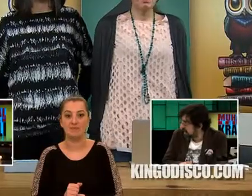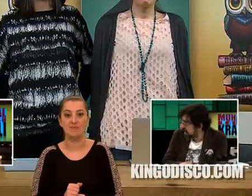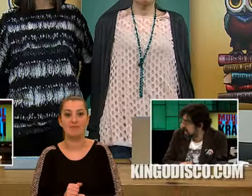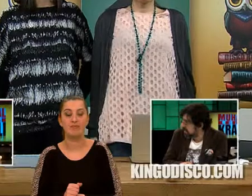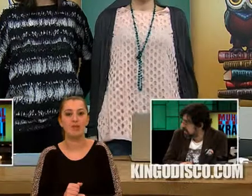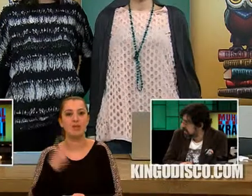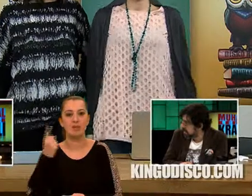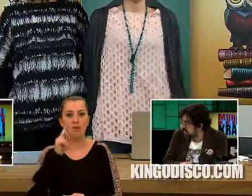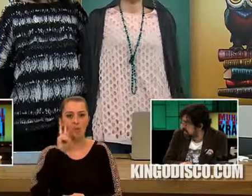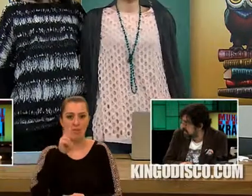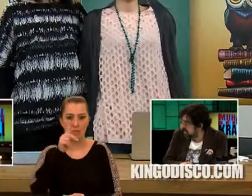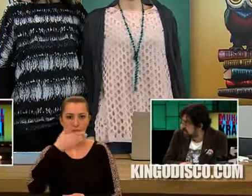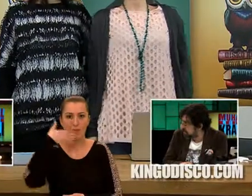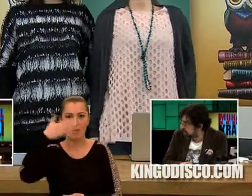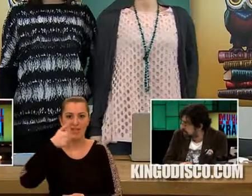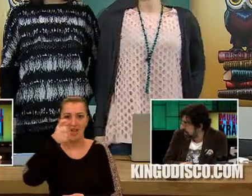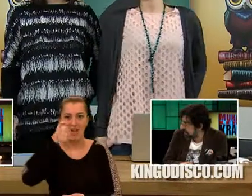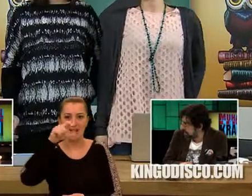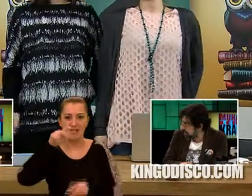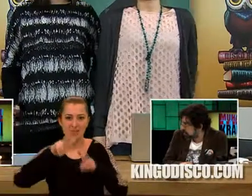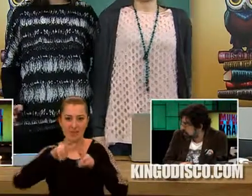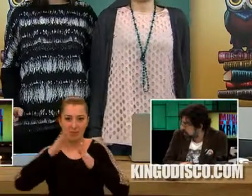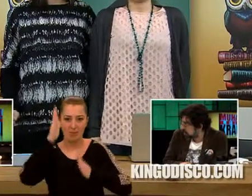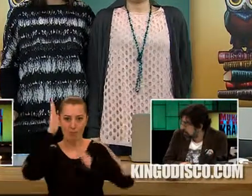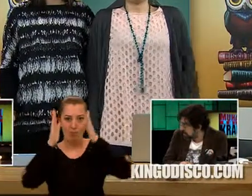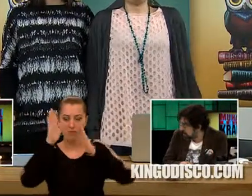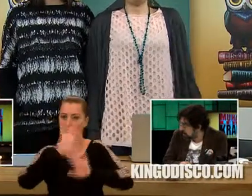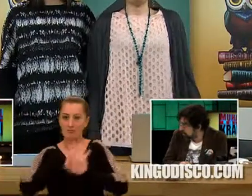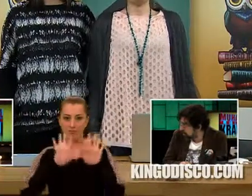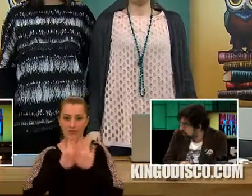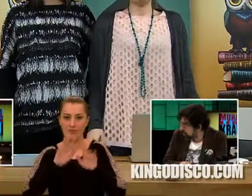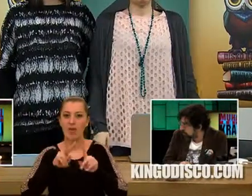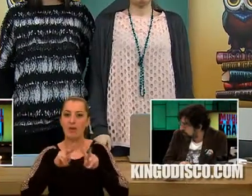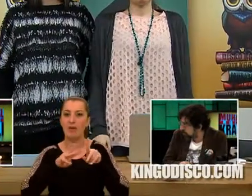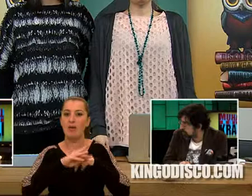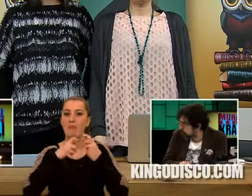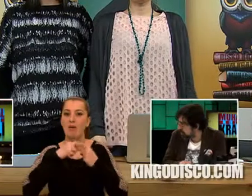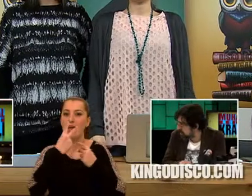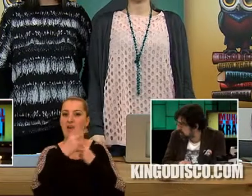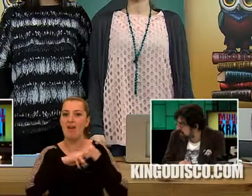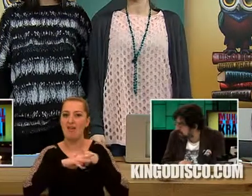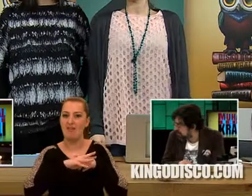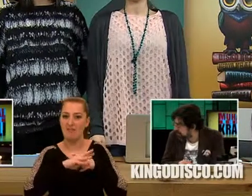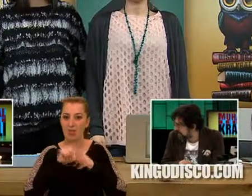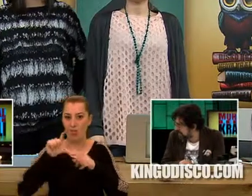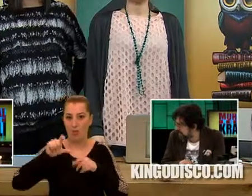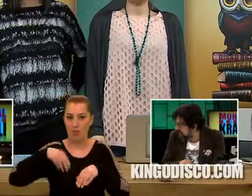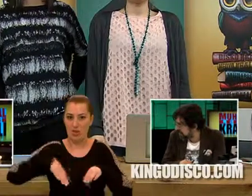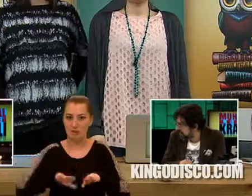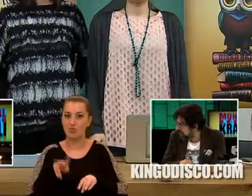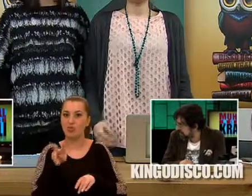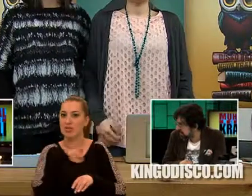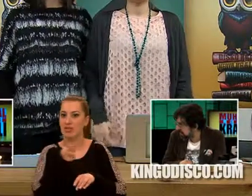Bir kere arada bahsedilen 6 santim boy farkı yok. Merve de büyük ihtimalle topuklu giymişim. Bunların arasında kaç kilo fark var